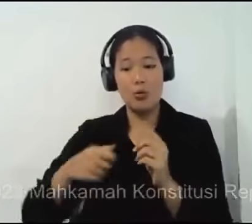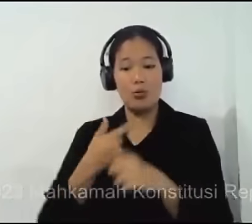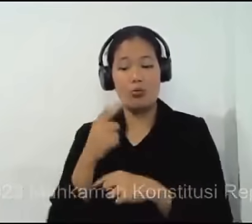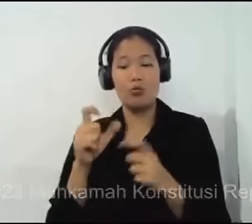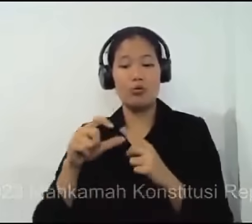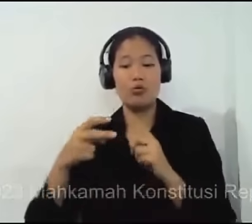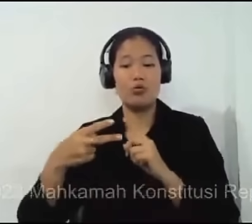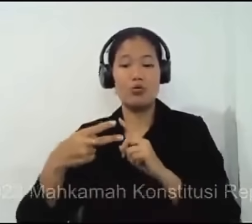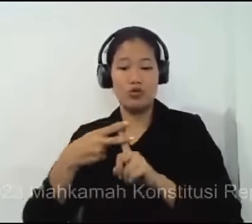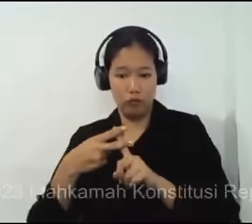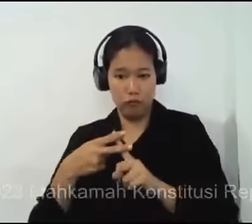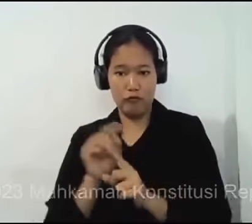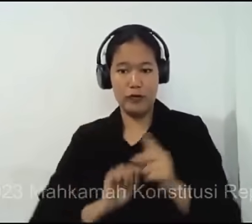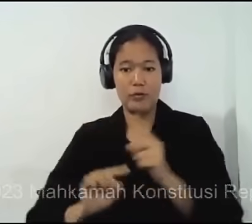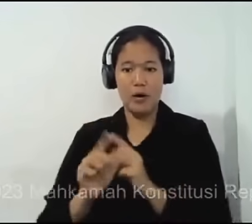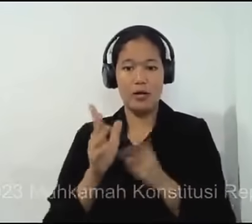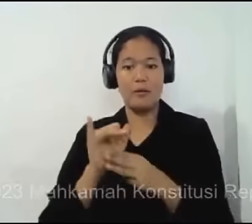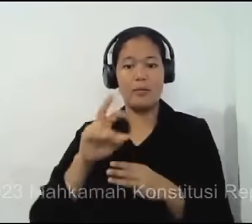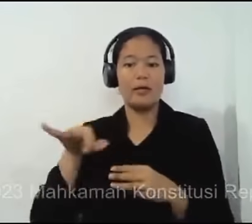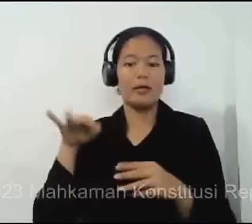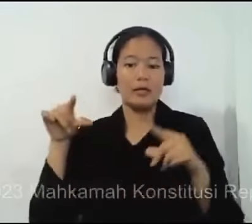Yusuf saudara Mirza